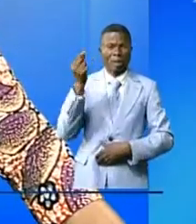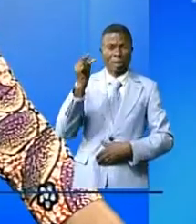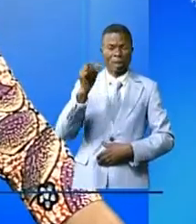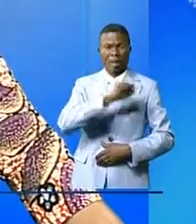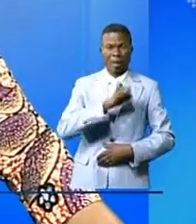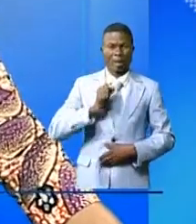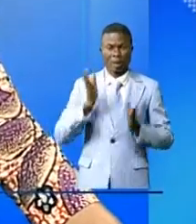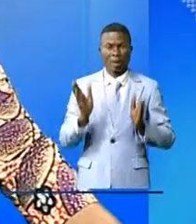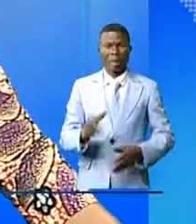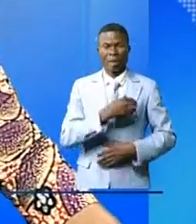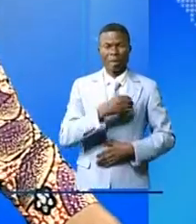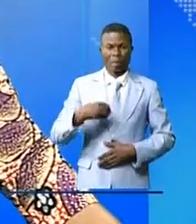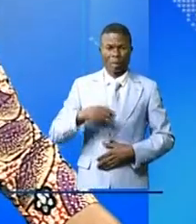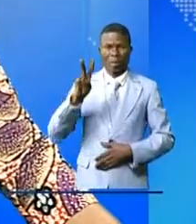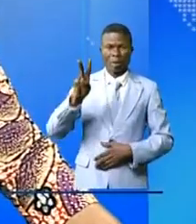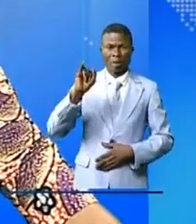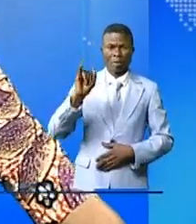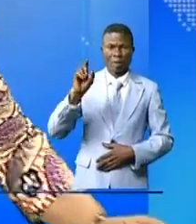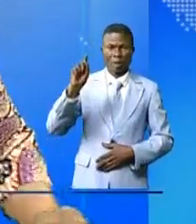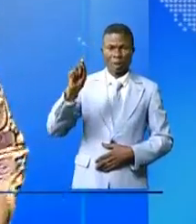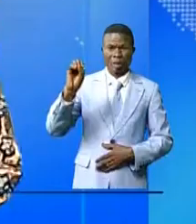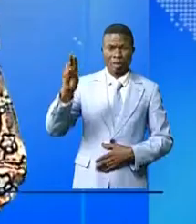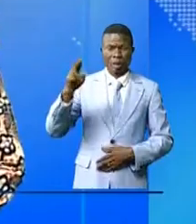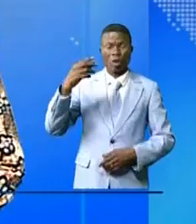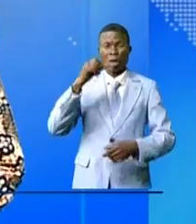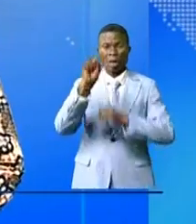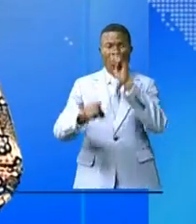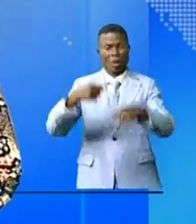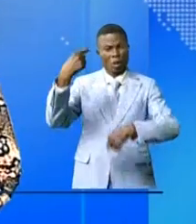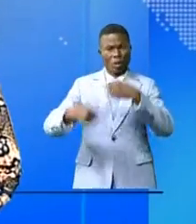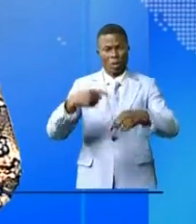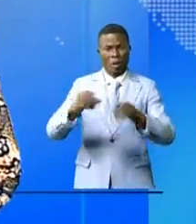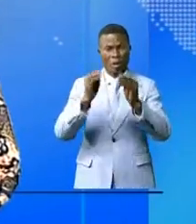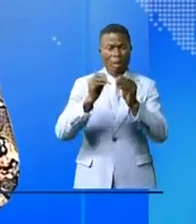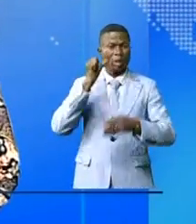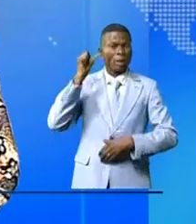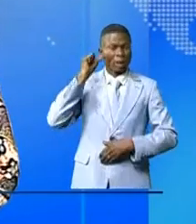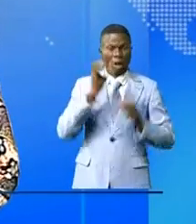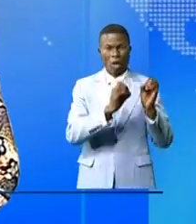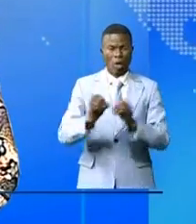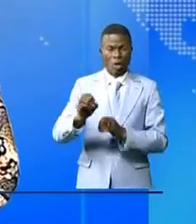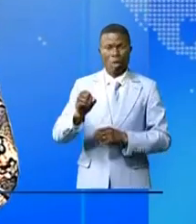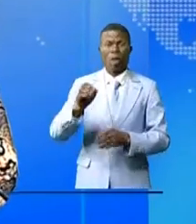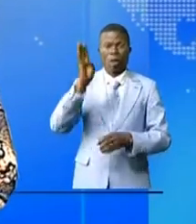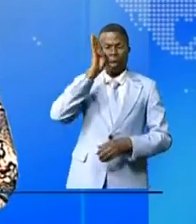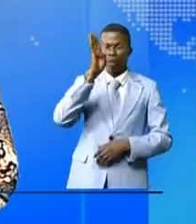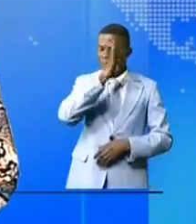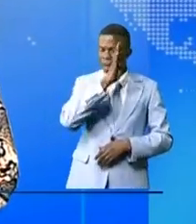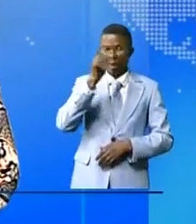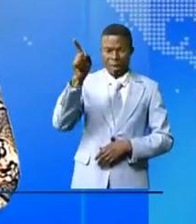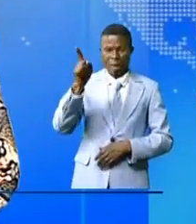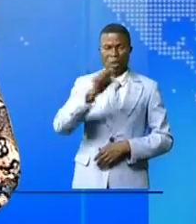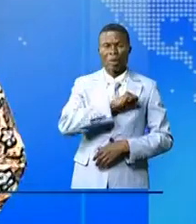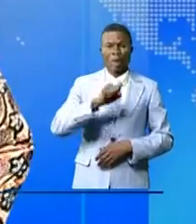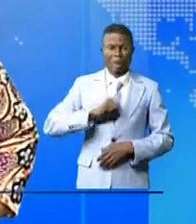sénatrice Victorine Lecé, auteur de la question orale avec débat au cours de la plénière d'hier, présidée par Modeste Baati-Lukwebo, plénière